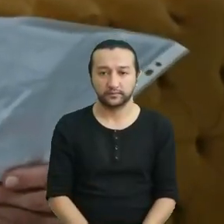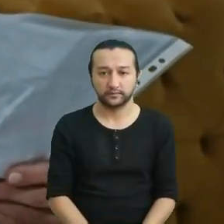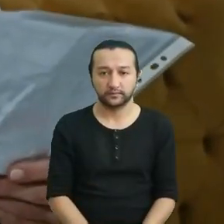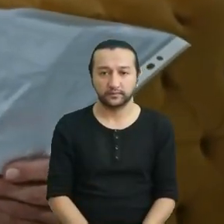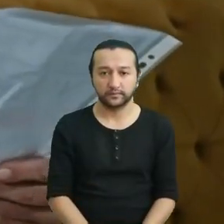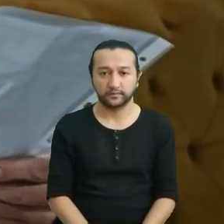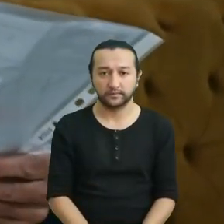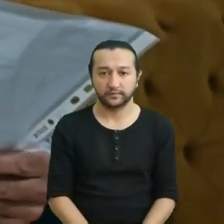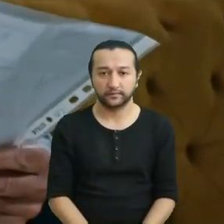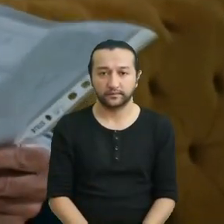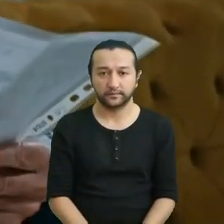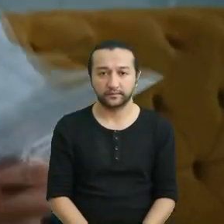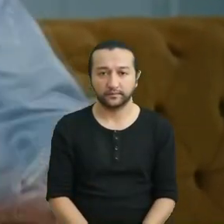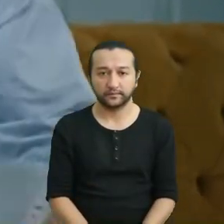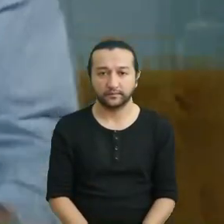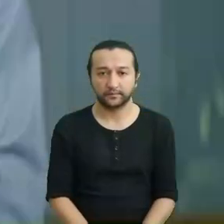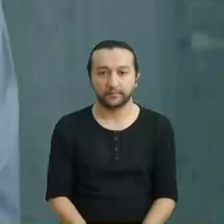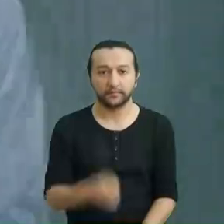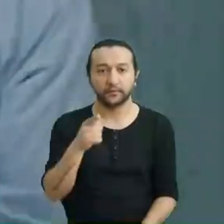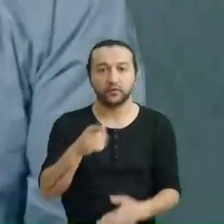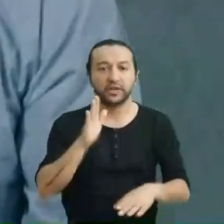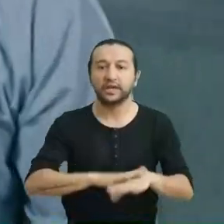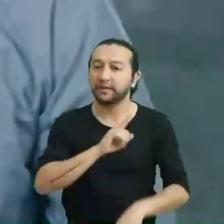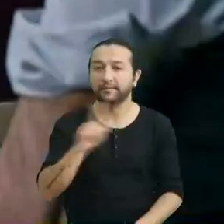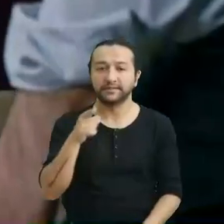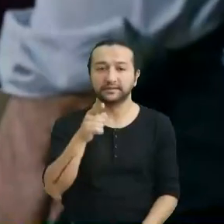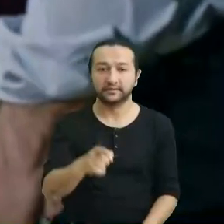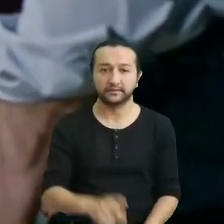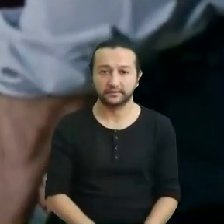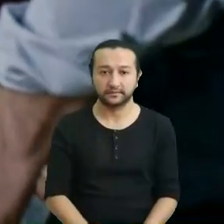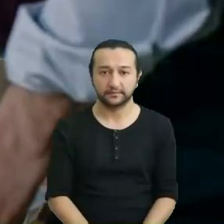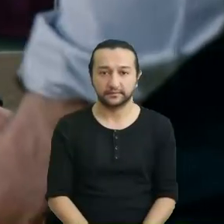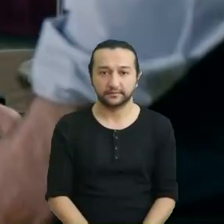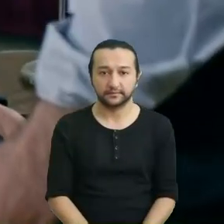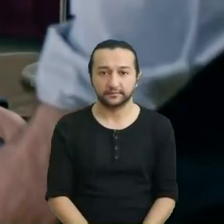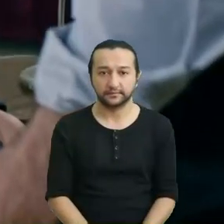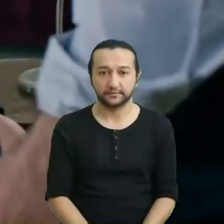öfke dolu gözleriyle haberi okudu. Bunu yapamazsınız.